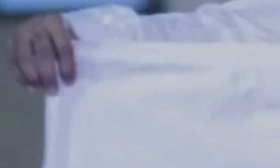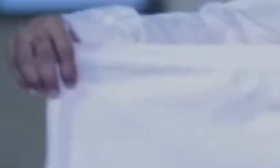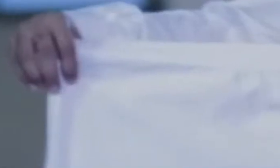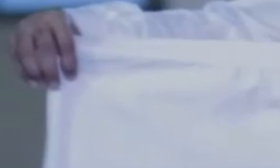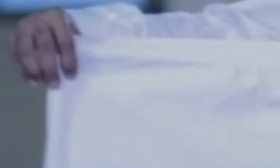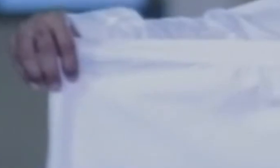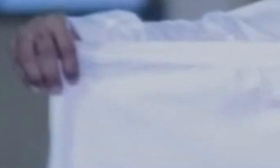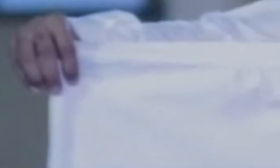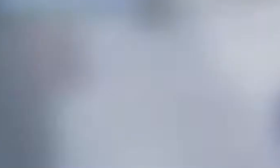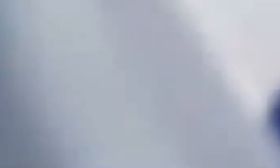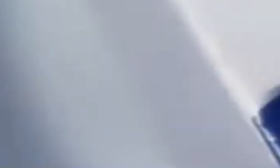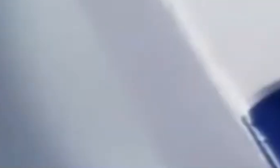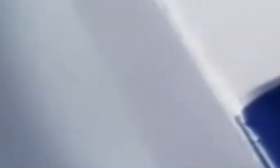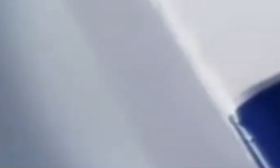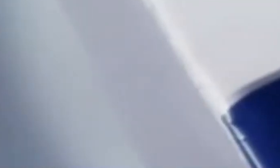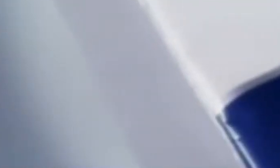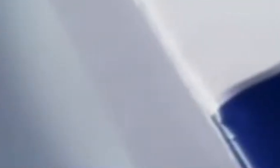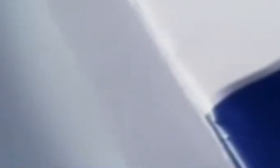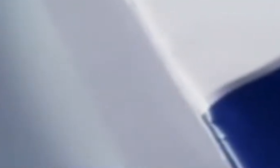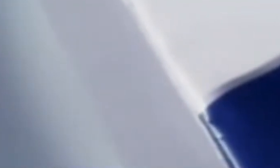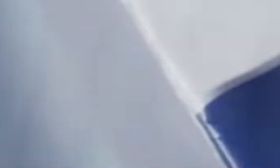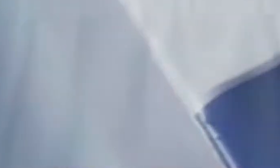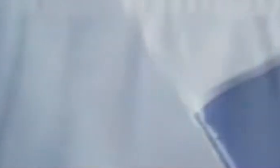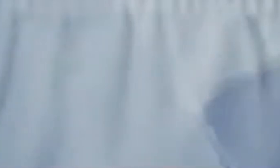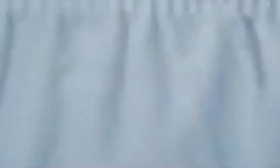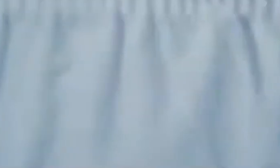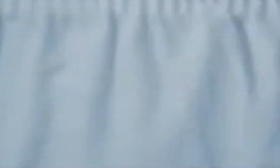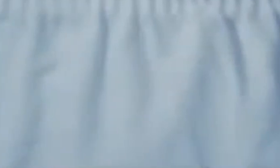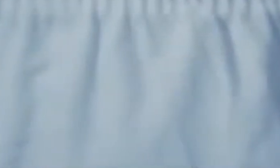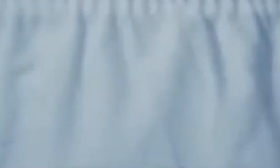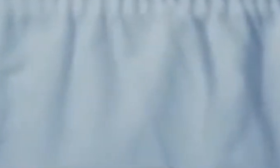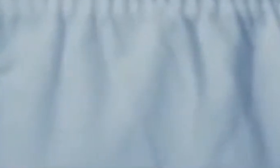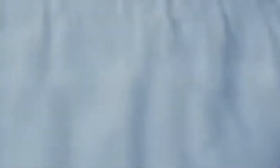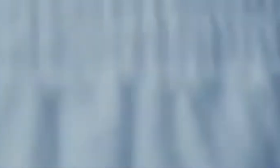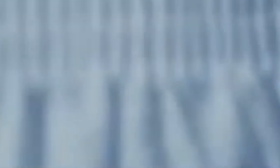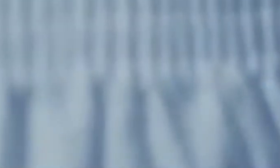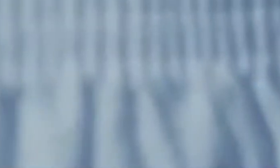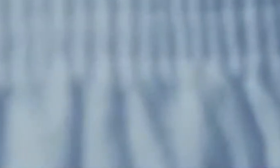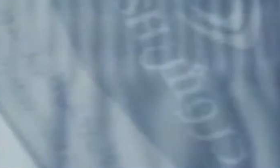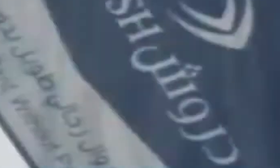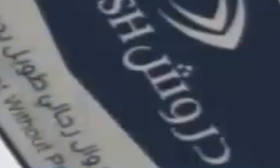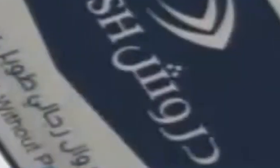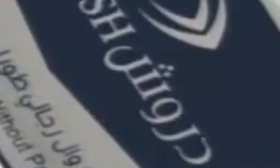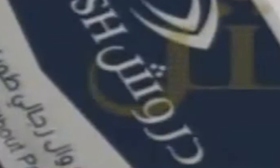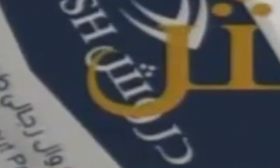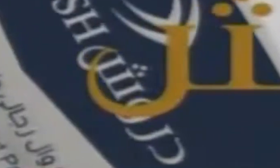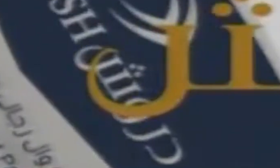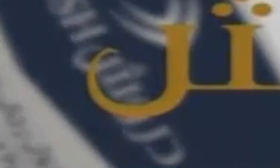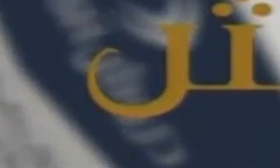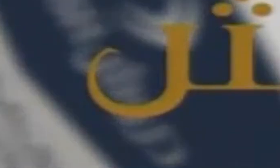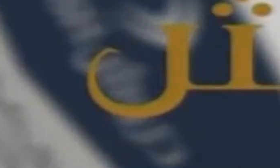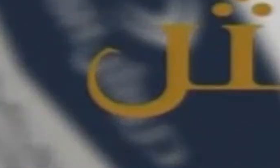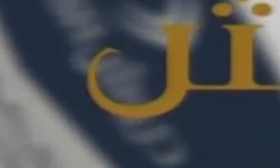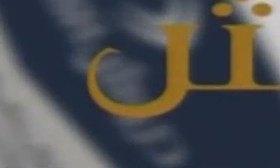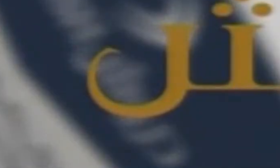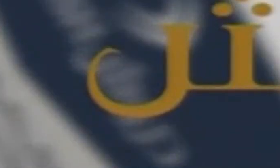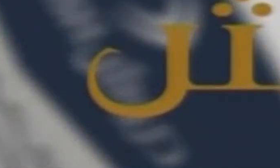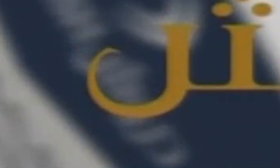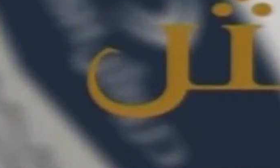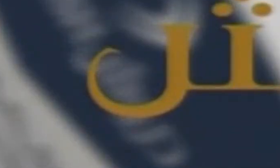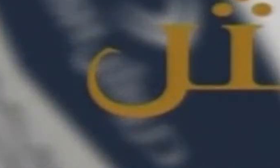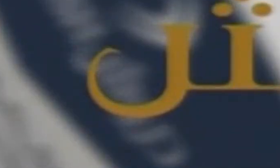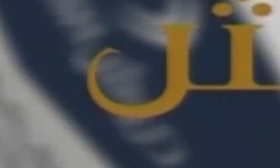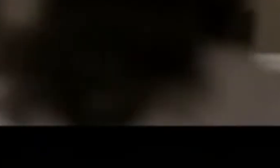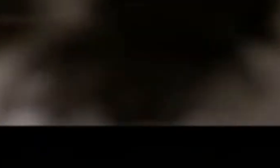عليك ما يستاهل تلبسه. سروال دروش الجديد بجودته العالمية، نعومة وراحة ومغاط من أجود الخامات. سروال دروش، جودة